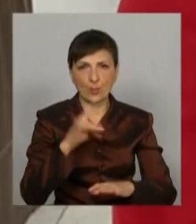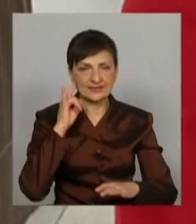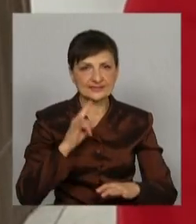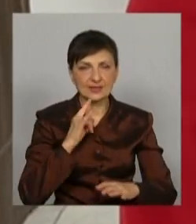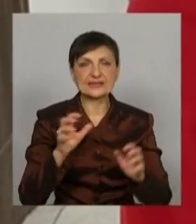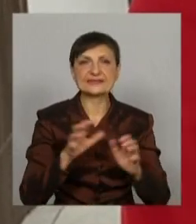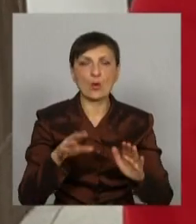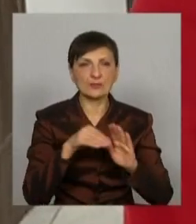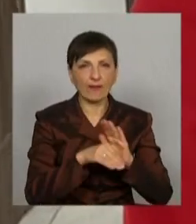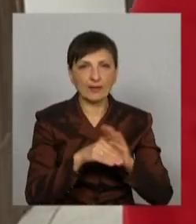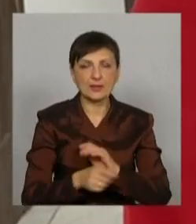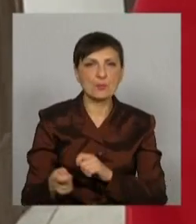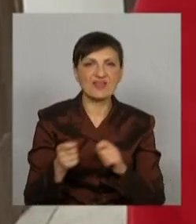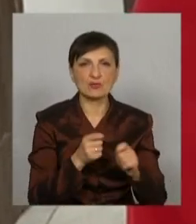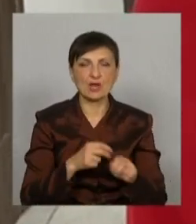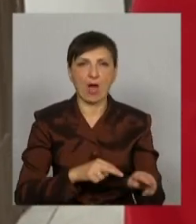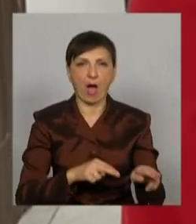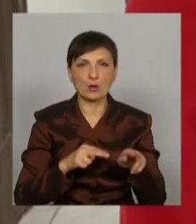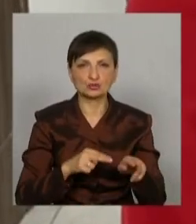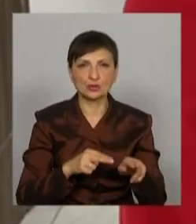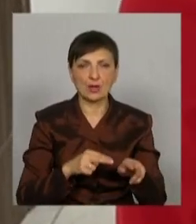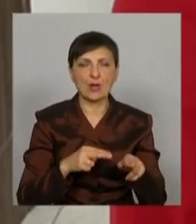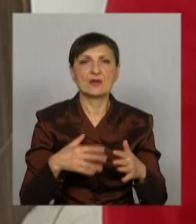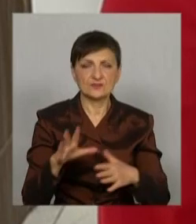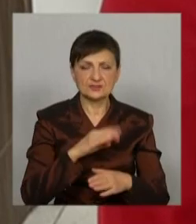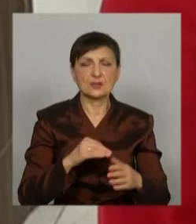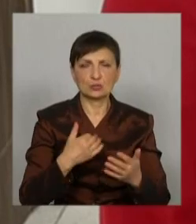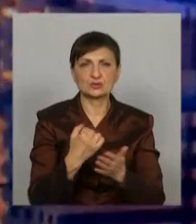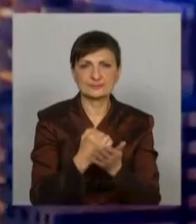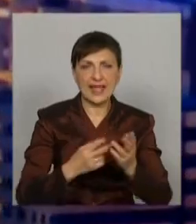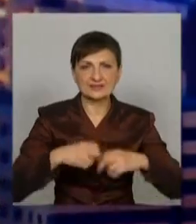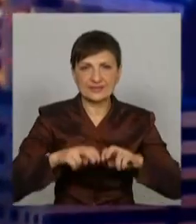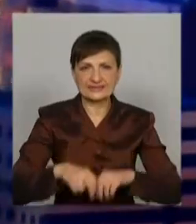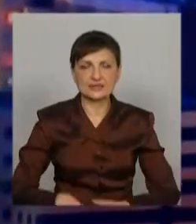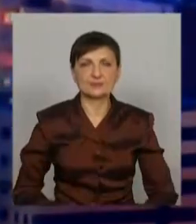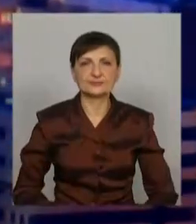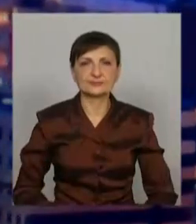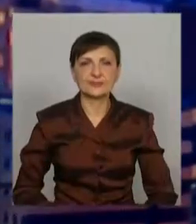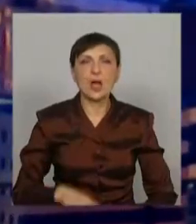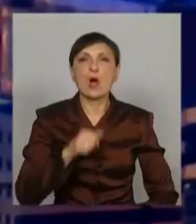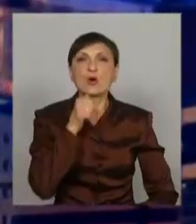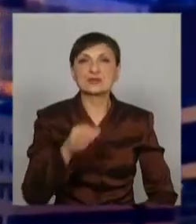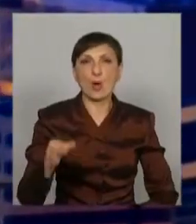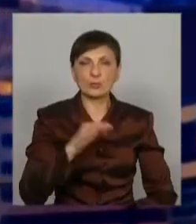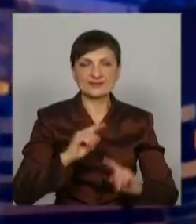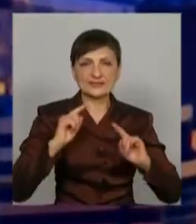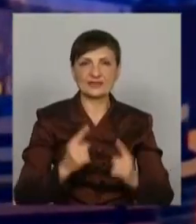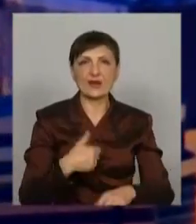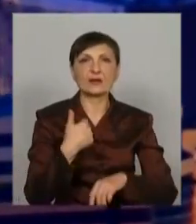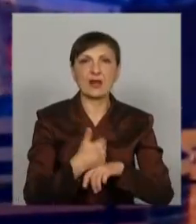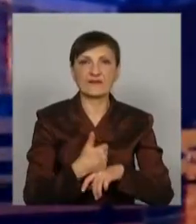незаконное хранение и перевозка а значимость и необходимо следить в кустанайской области арестовали главу